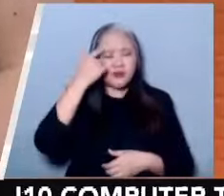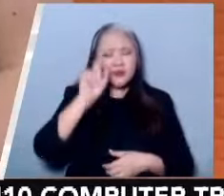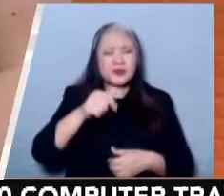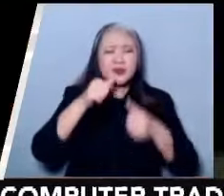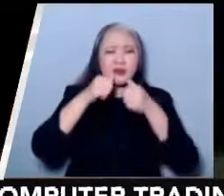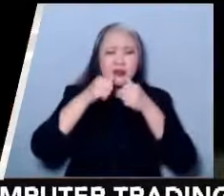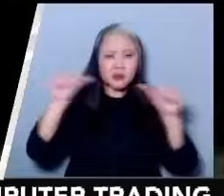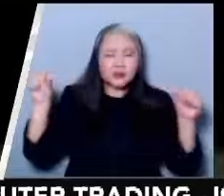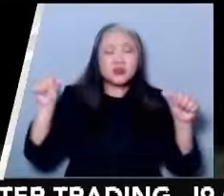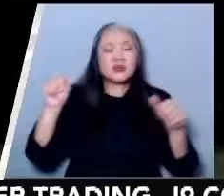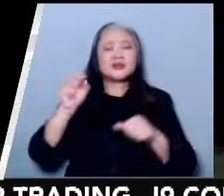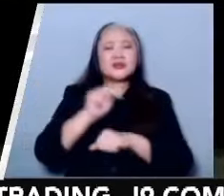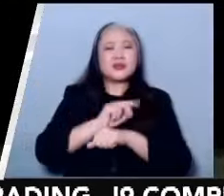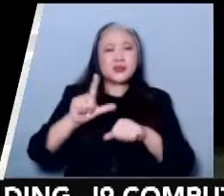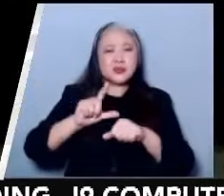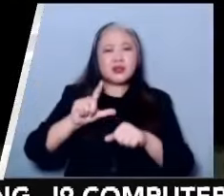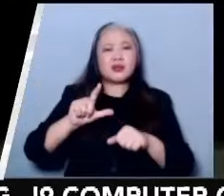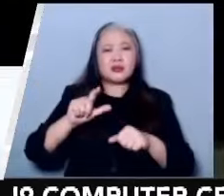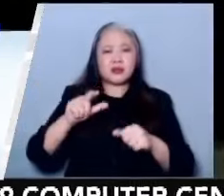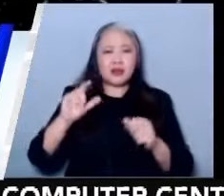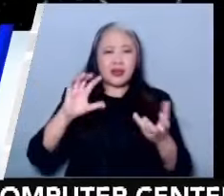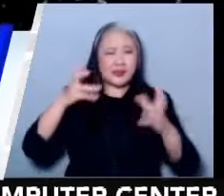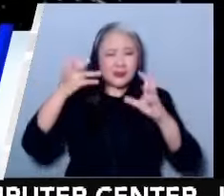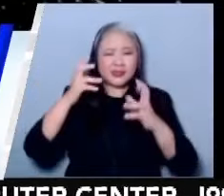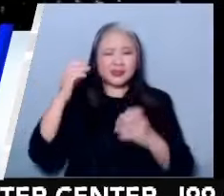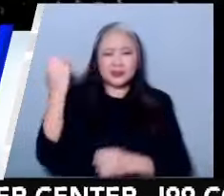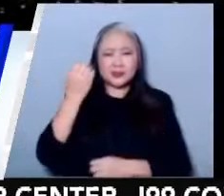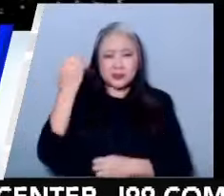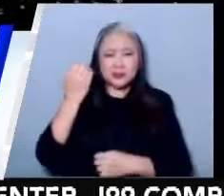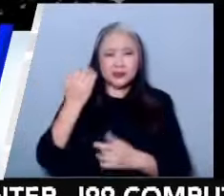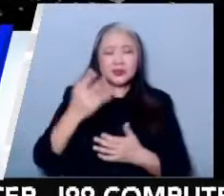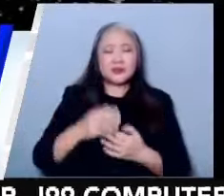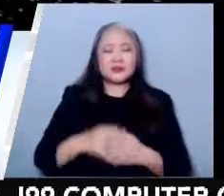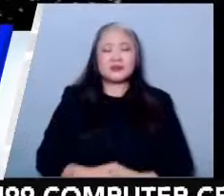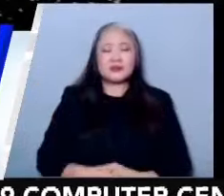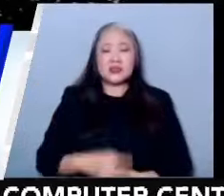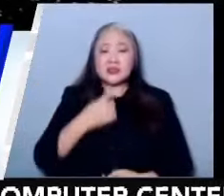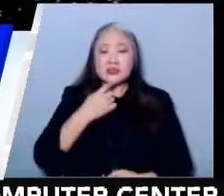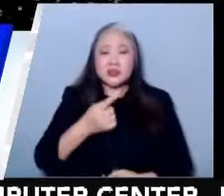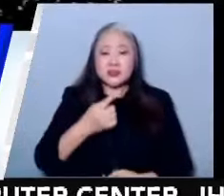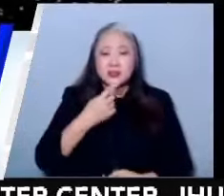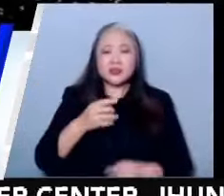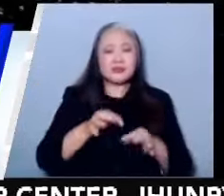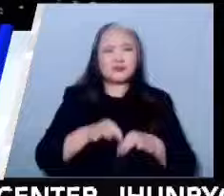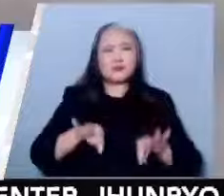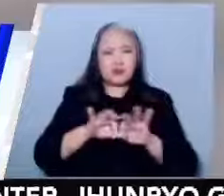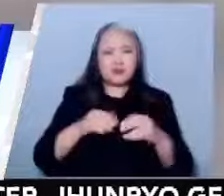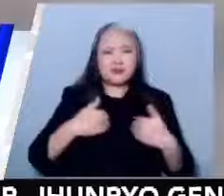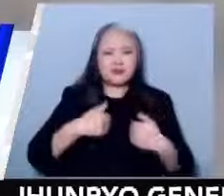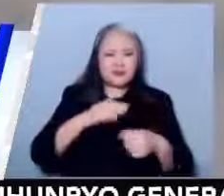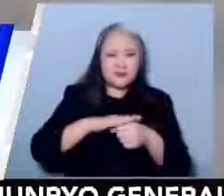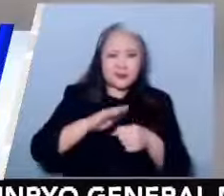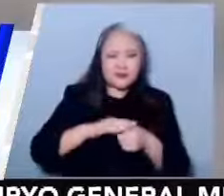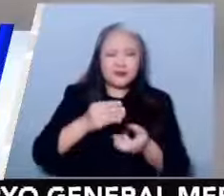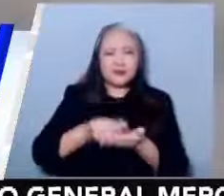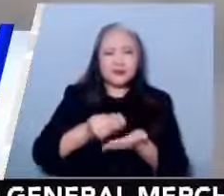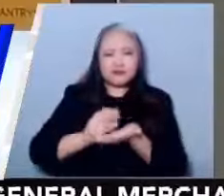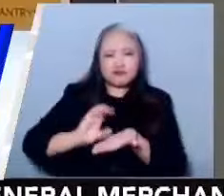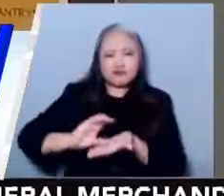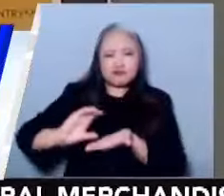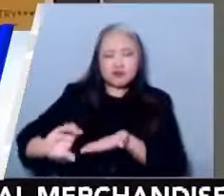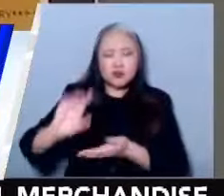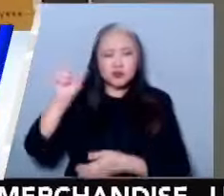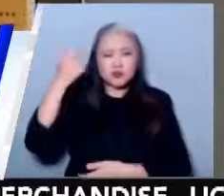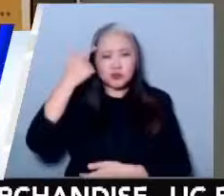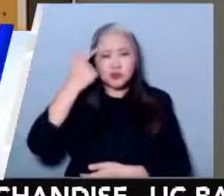Ayon sa Center for Energy, Ecology and Development, mahalaga na may sapat na pondo at alokasyon ng gobyerno para sa